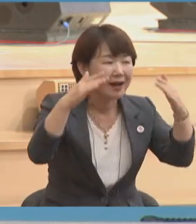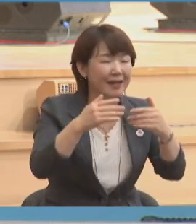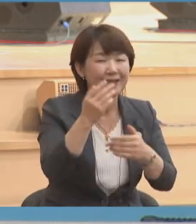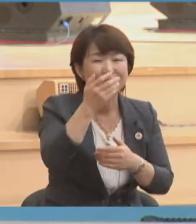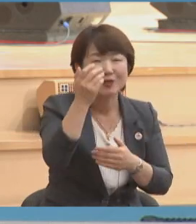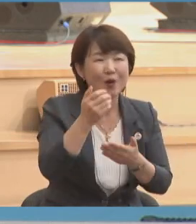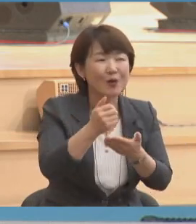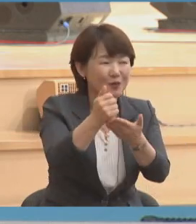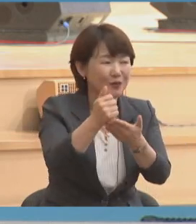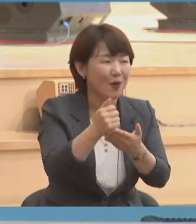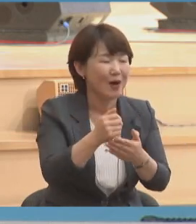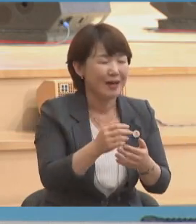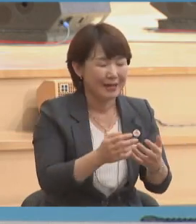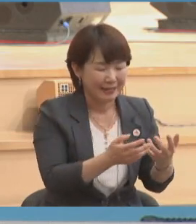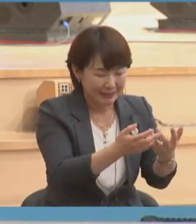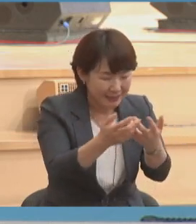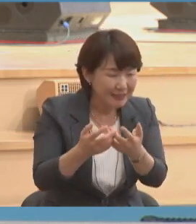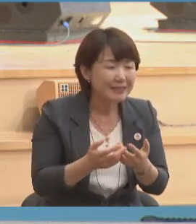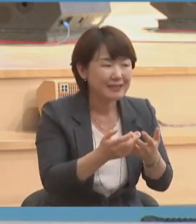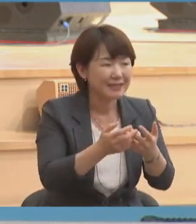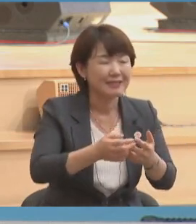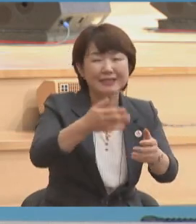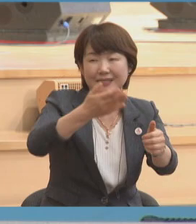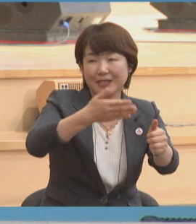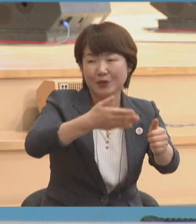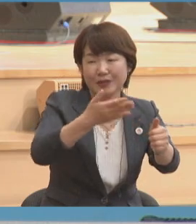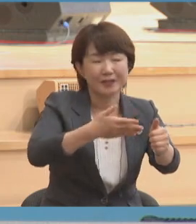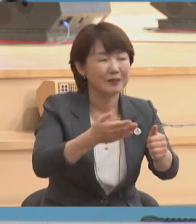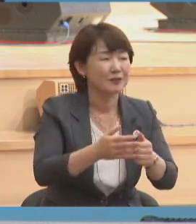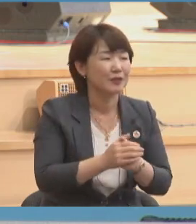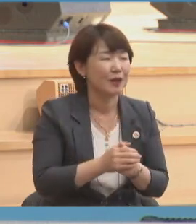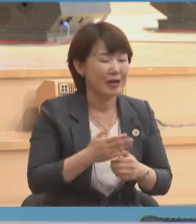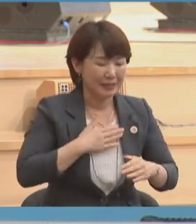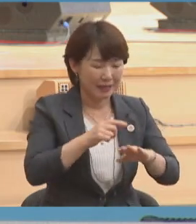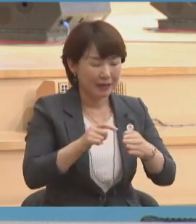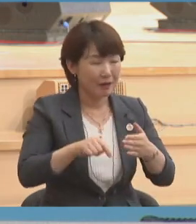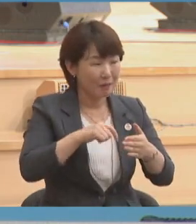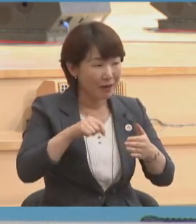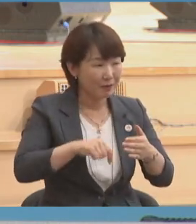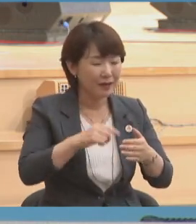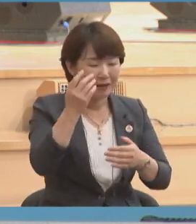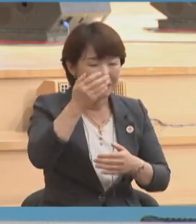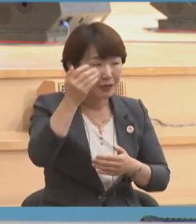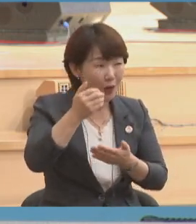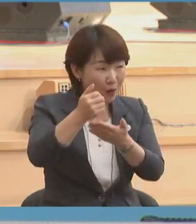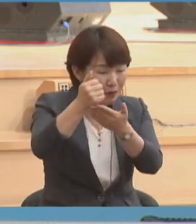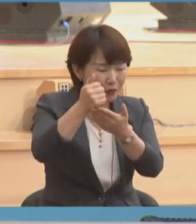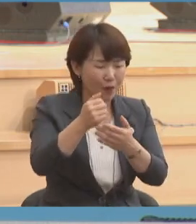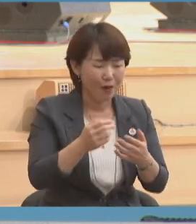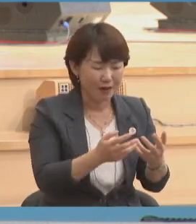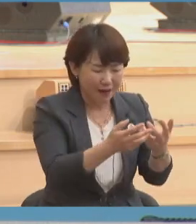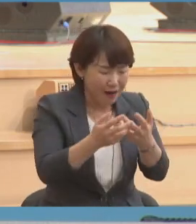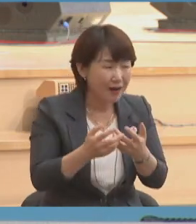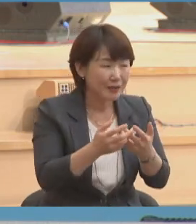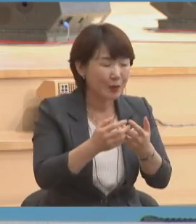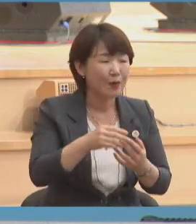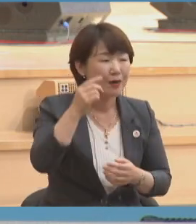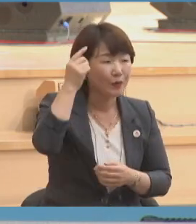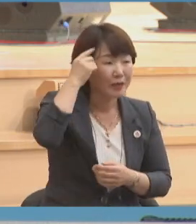채울 수 있기를 주의 이름으로 축원합니다. 우리의 가슴을 성령으로 꽉 채우고 우리의 머리통을